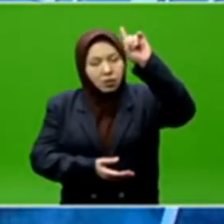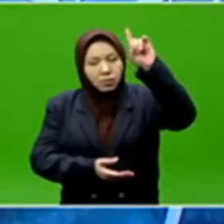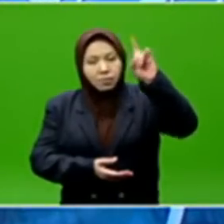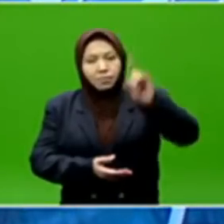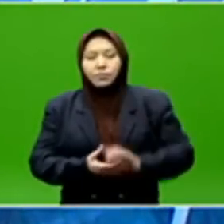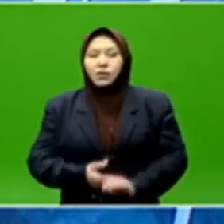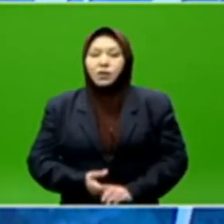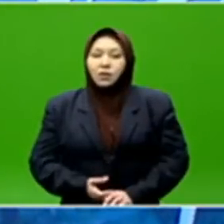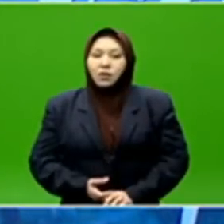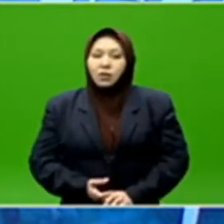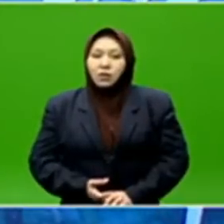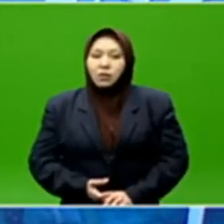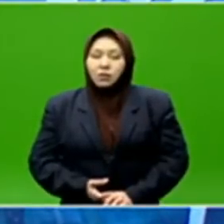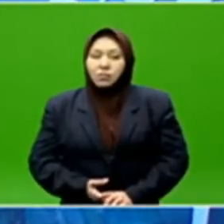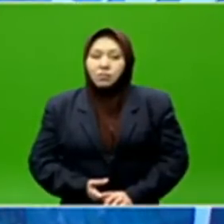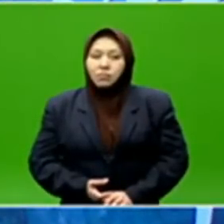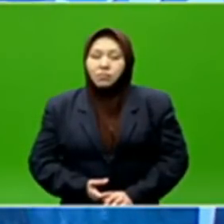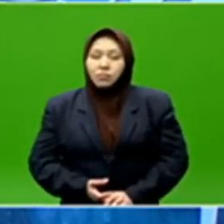الرحيم